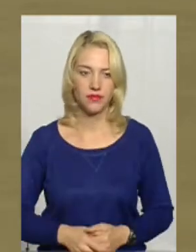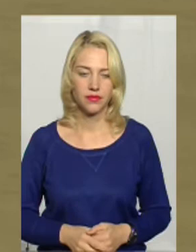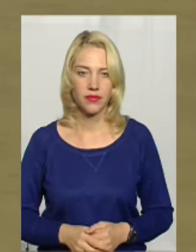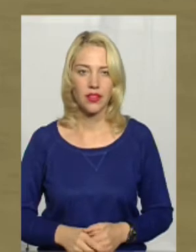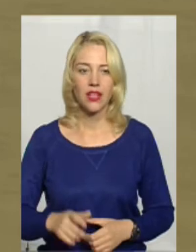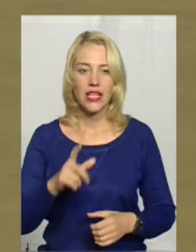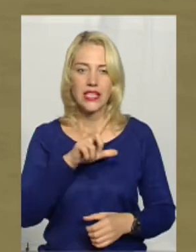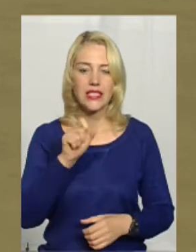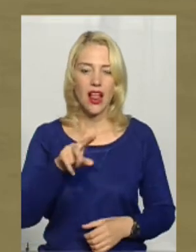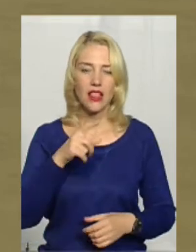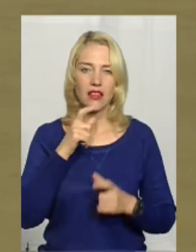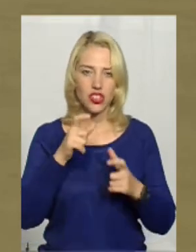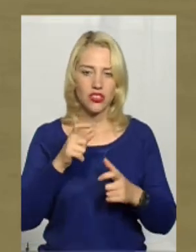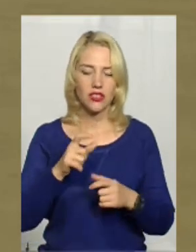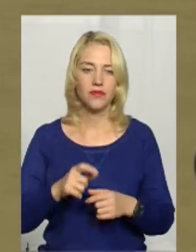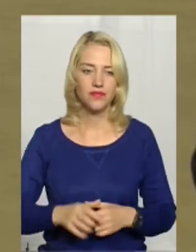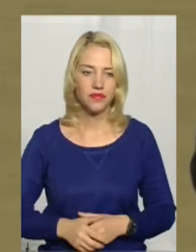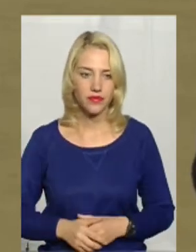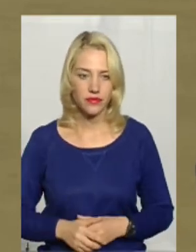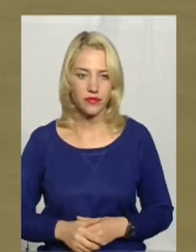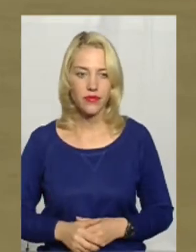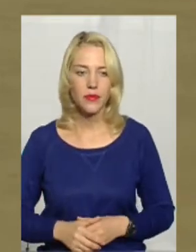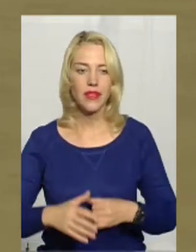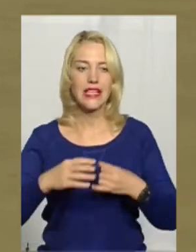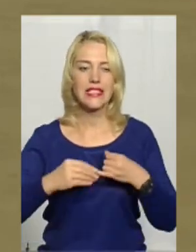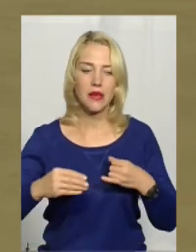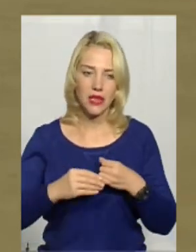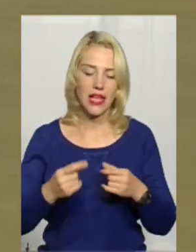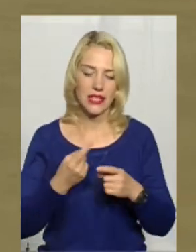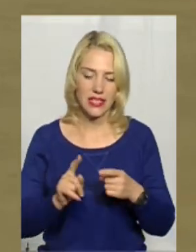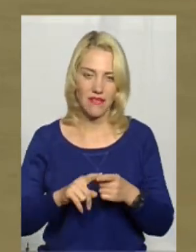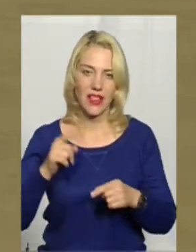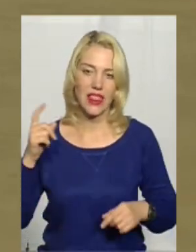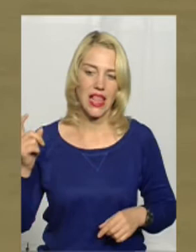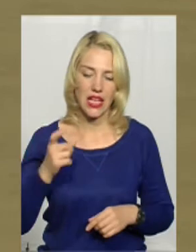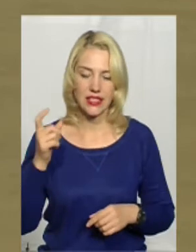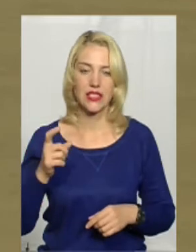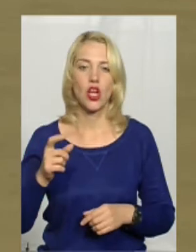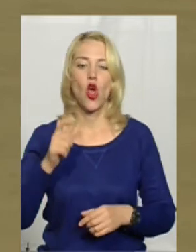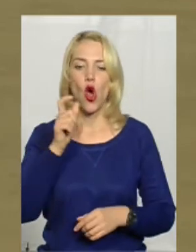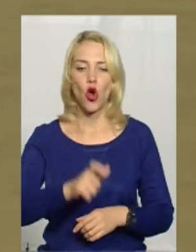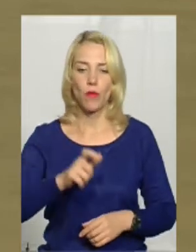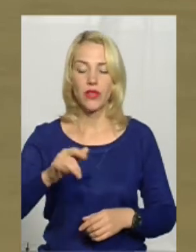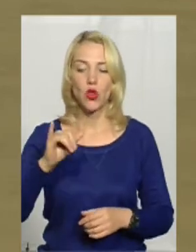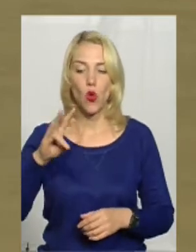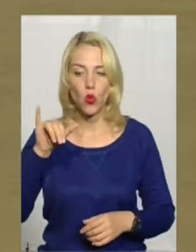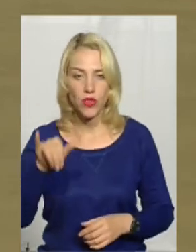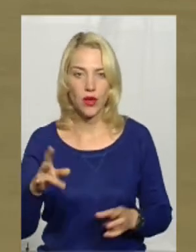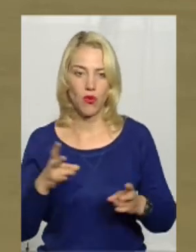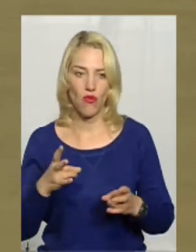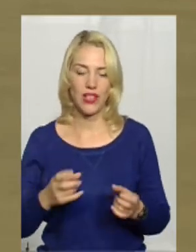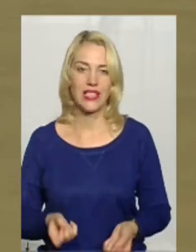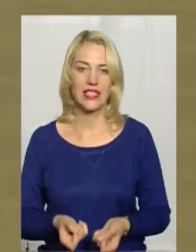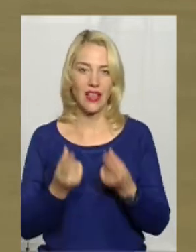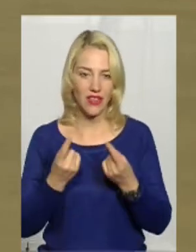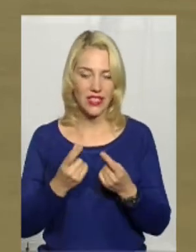Героям слава! Земля – це власність громадян, але у них нарешті повинно з'явитися не